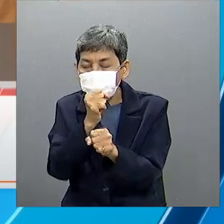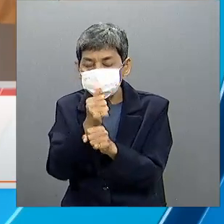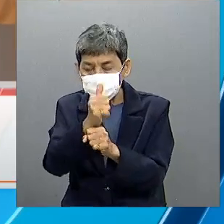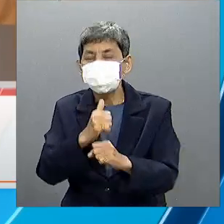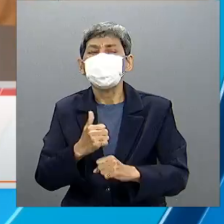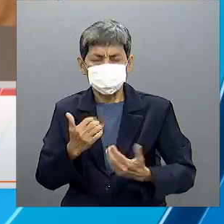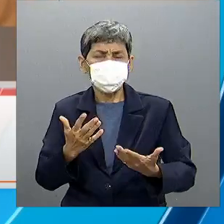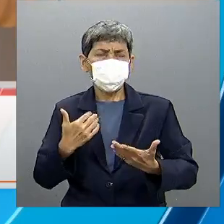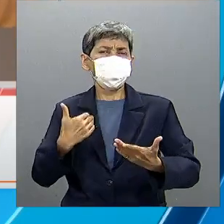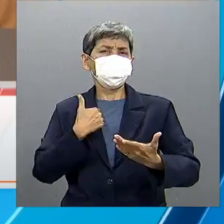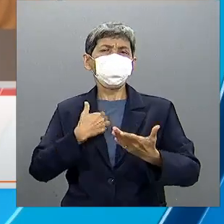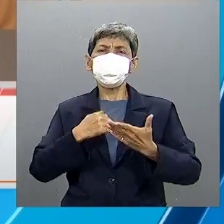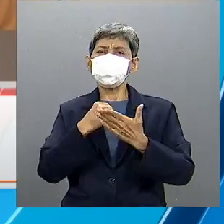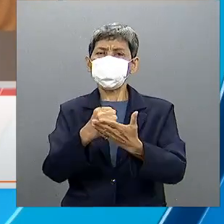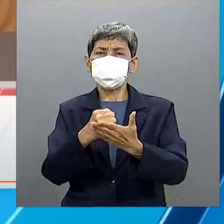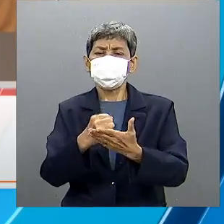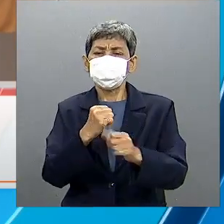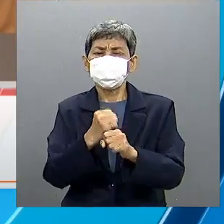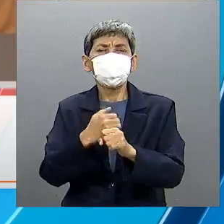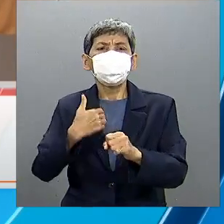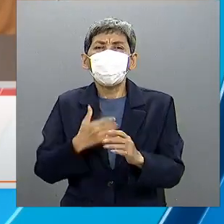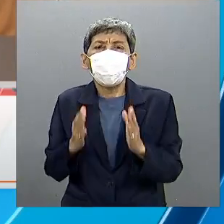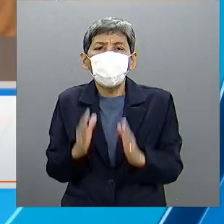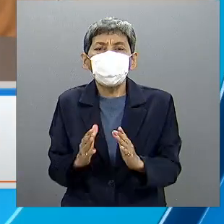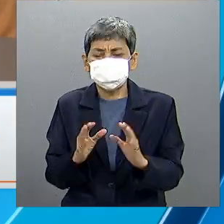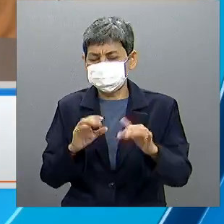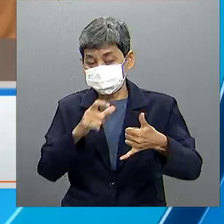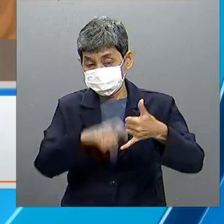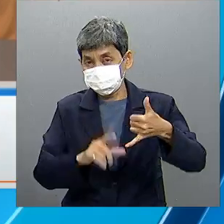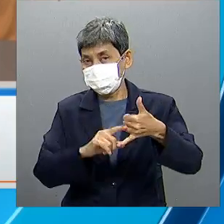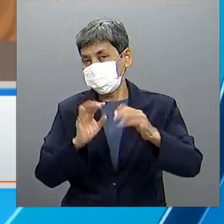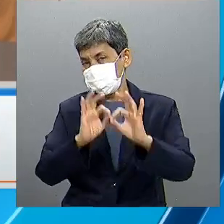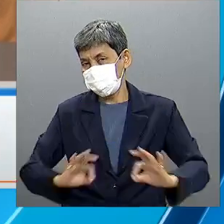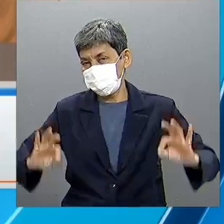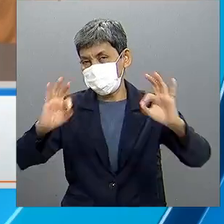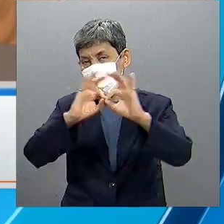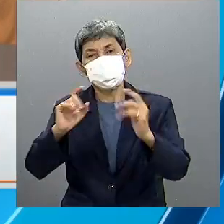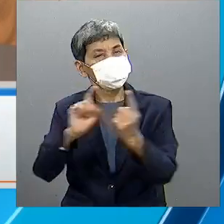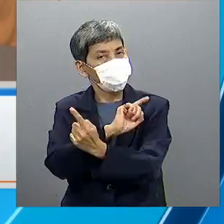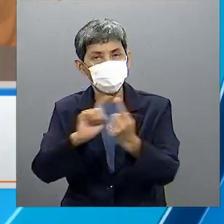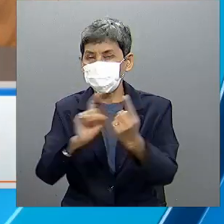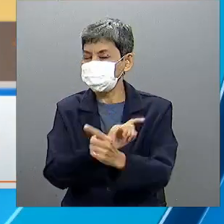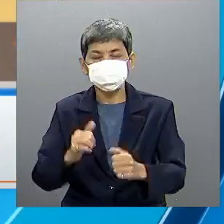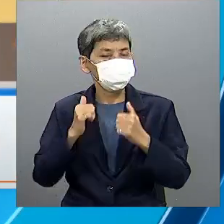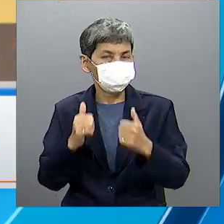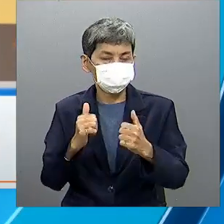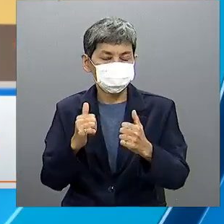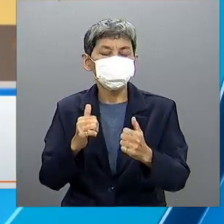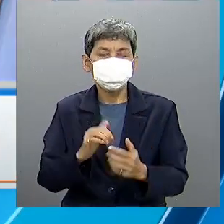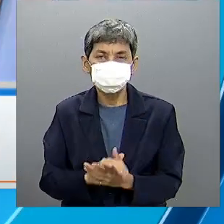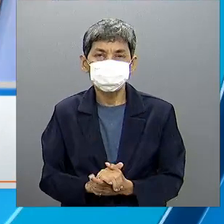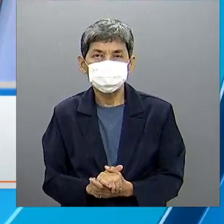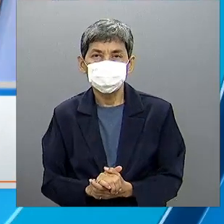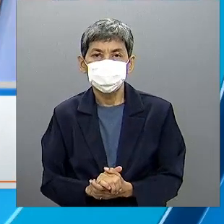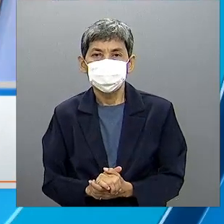ะเกิดทรัพยากรบุคคลที่มีคุณภาพของสังคมทำให้สังคมเราอะเป็นสังคมที่มีคุณภาพยิ่งขึ้นค่ะ ขอบคุณ